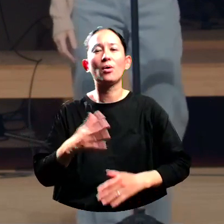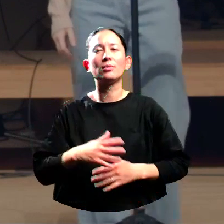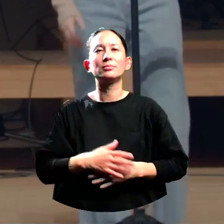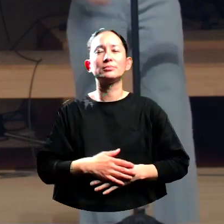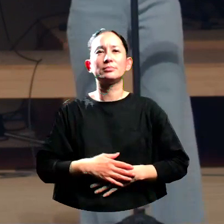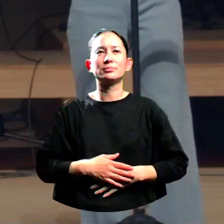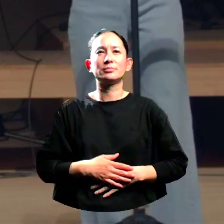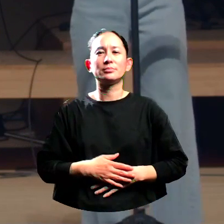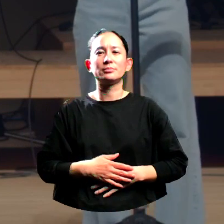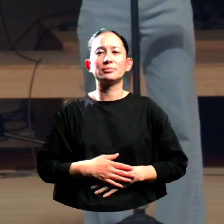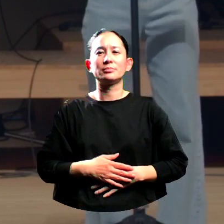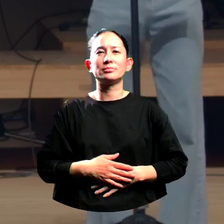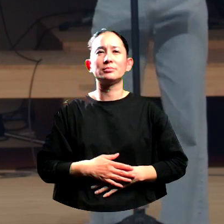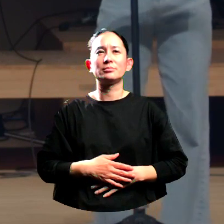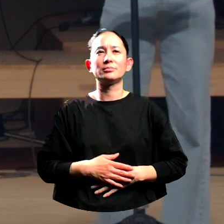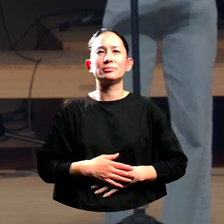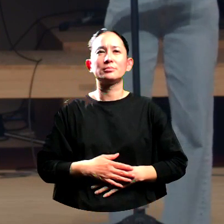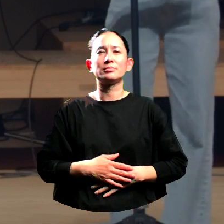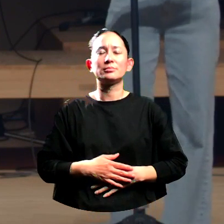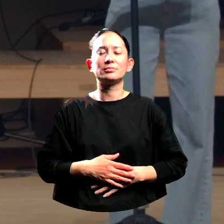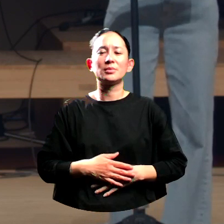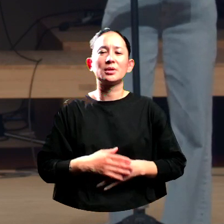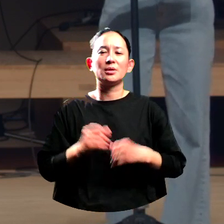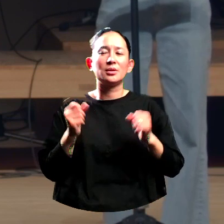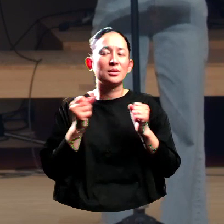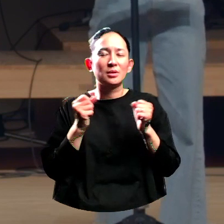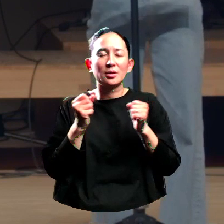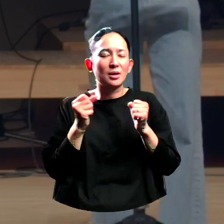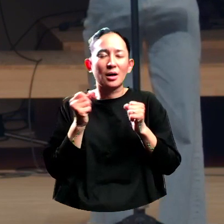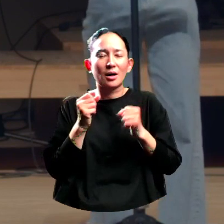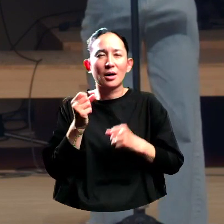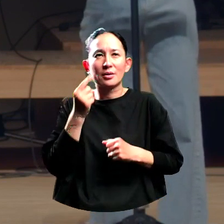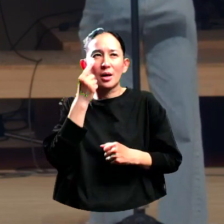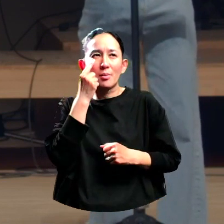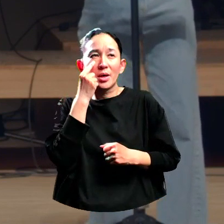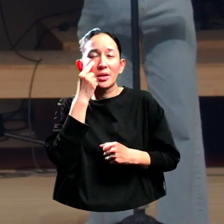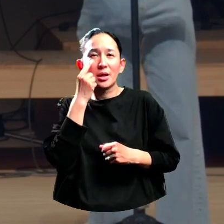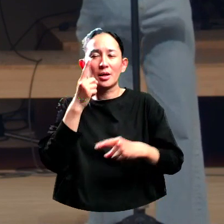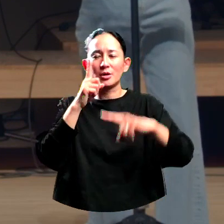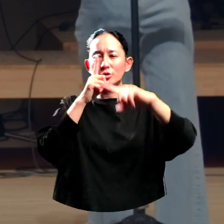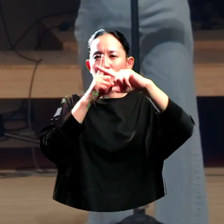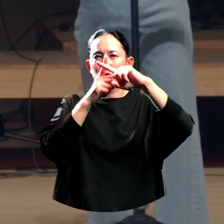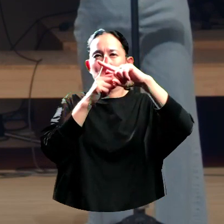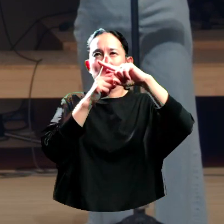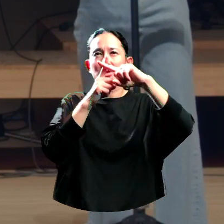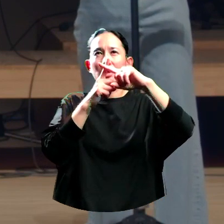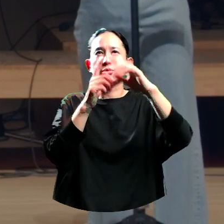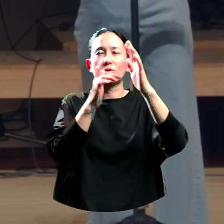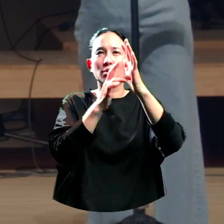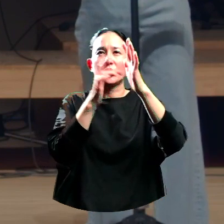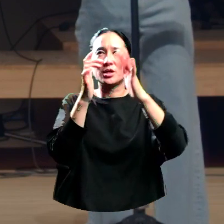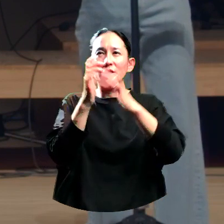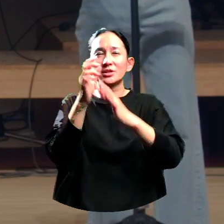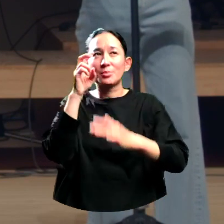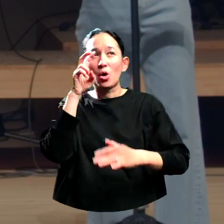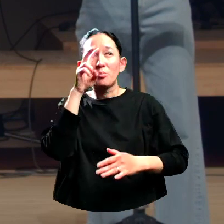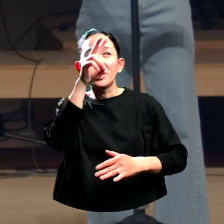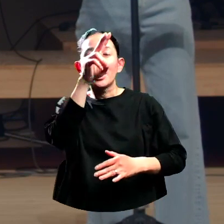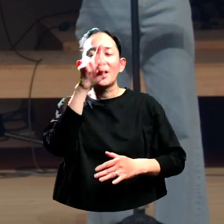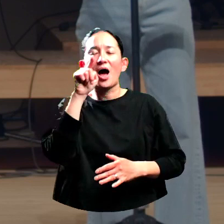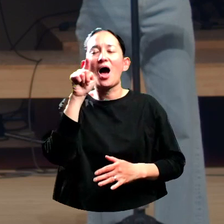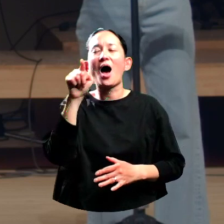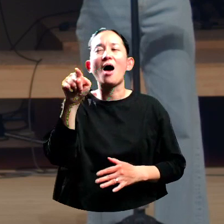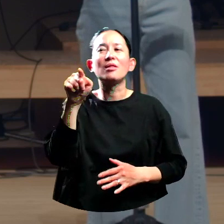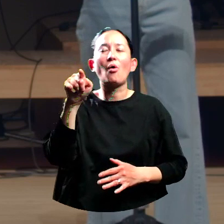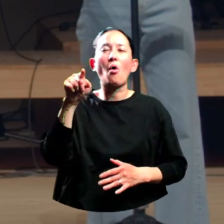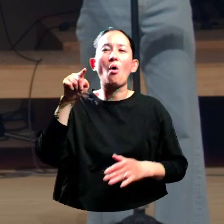Sundays. 一方で、冷ややかな目で十字架のイエスを見ていたあの群衆は私じゃない